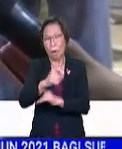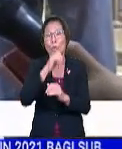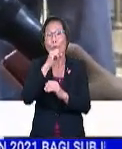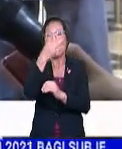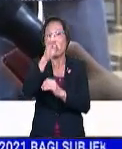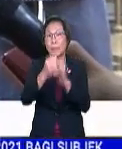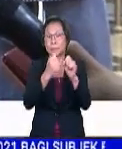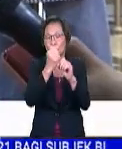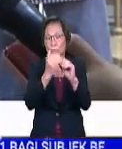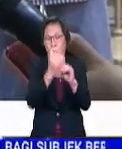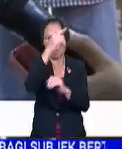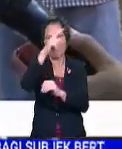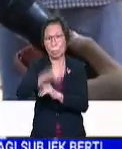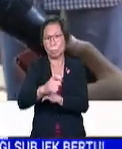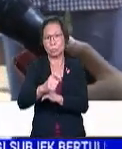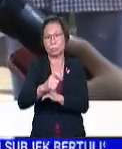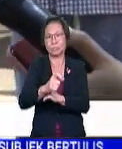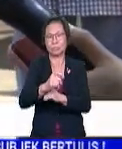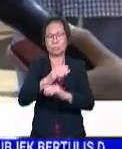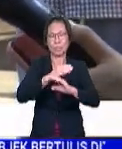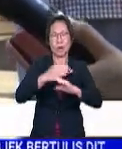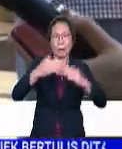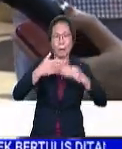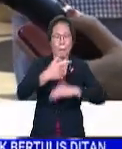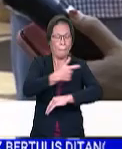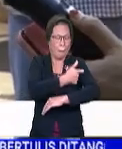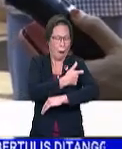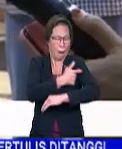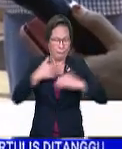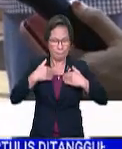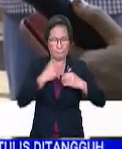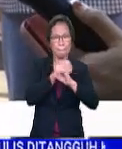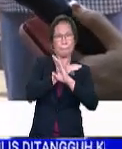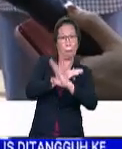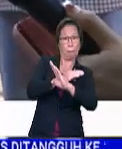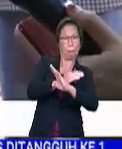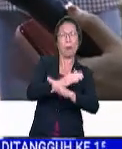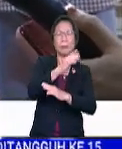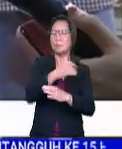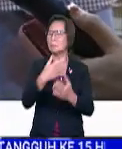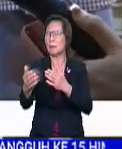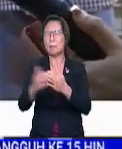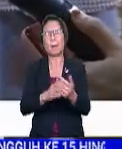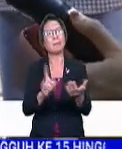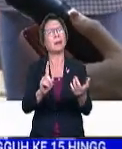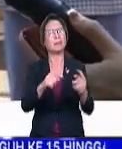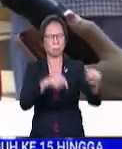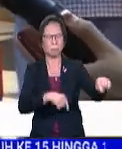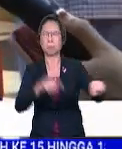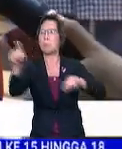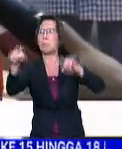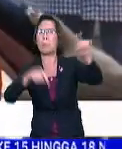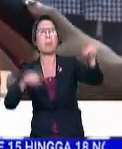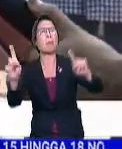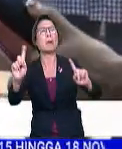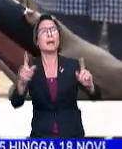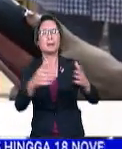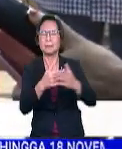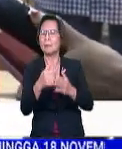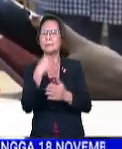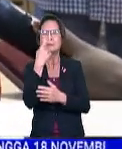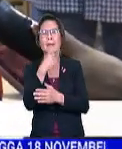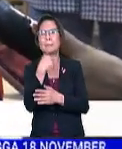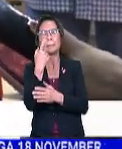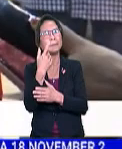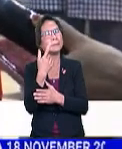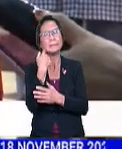mendapat imunisasi. Tidak kira di mana mereka berada dan tidak kira siapa mereka. Jadi